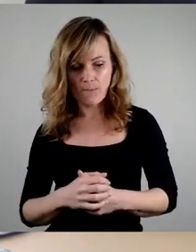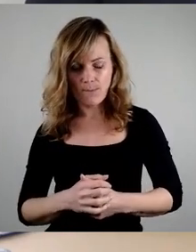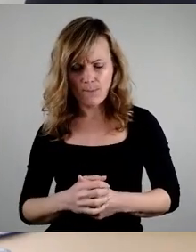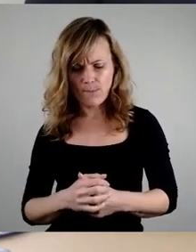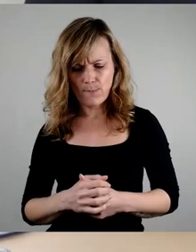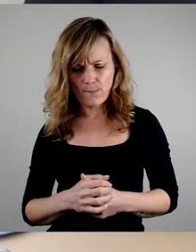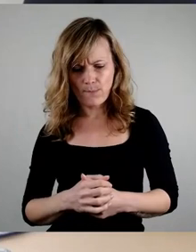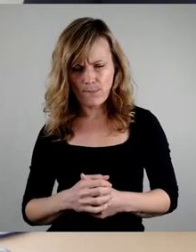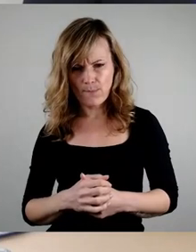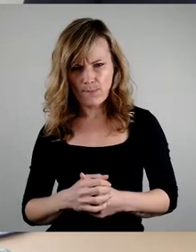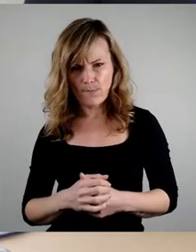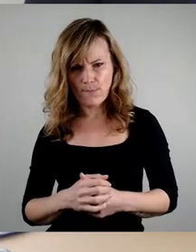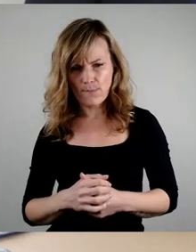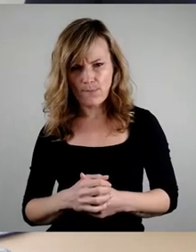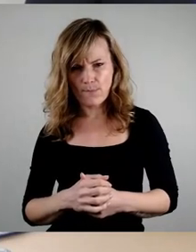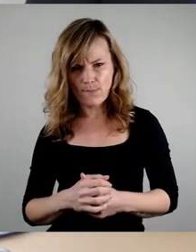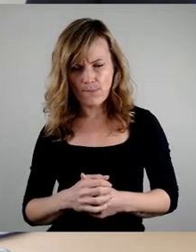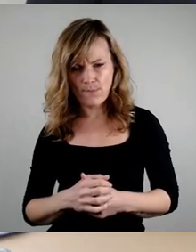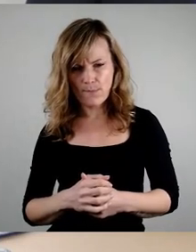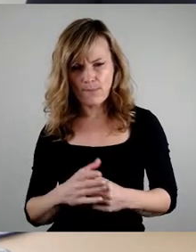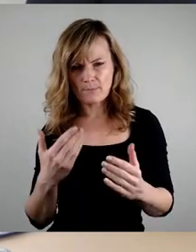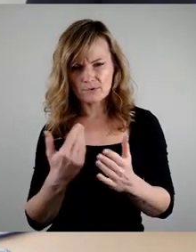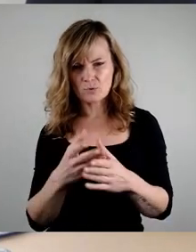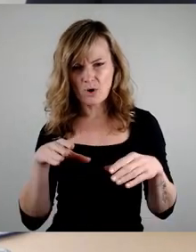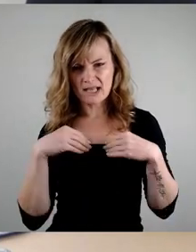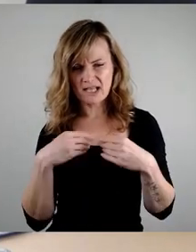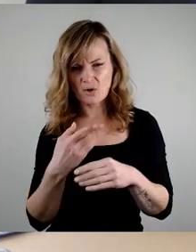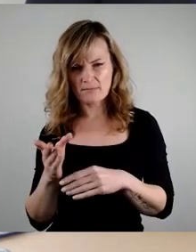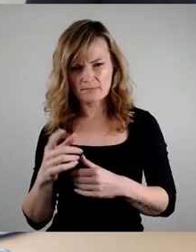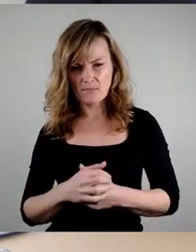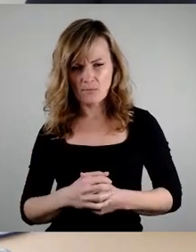federführende Ausschussbericht angenommen. Wir setzen